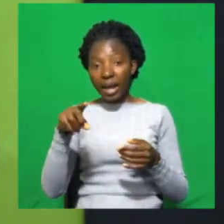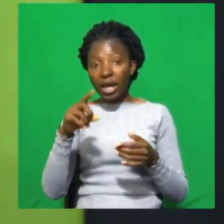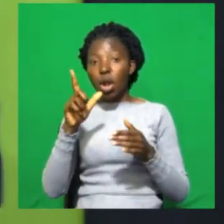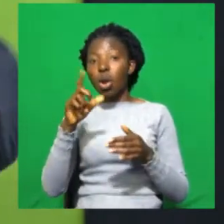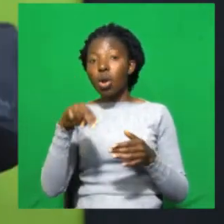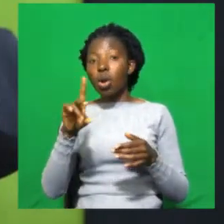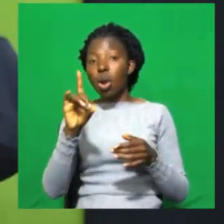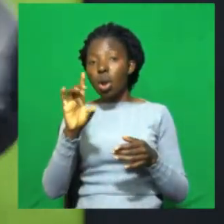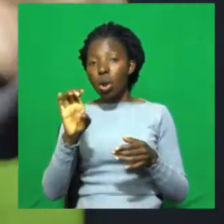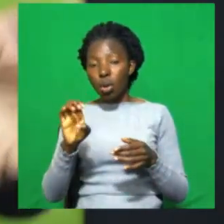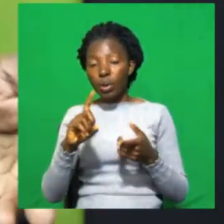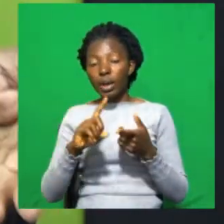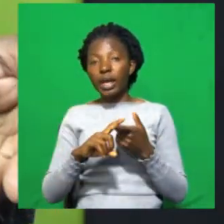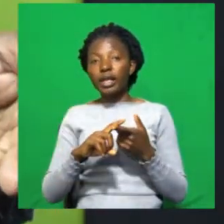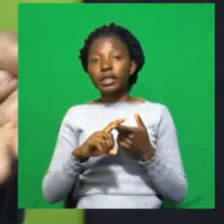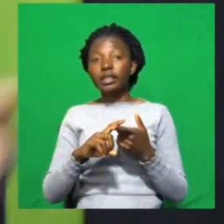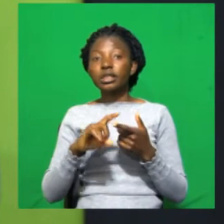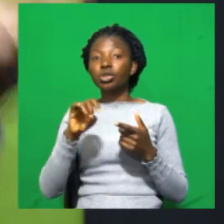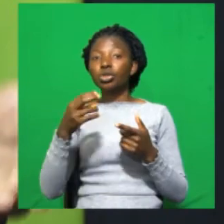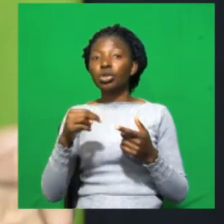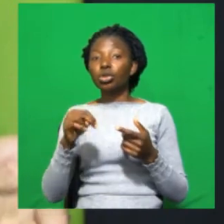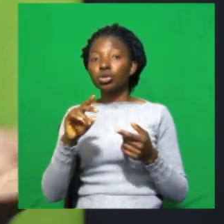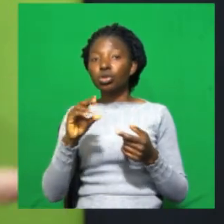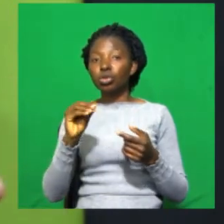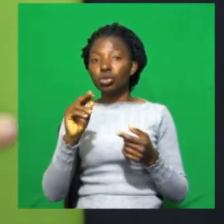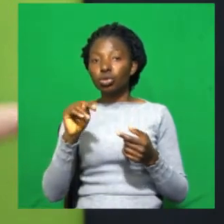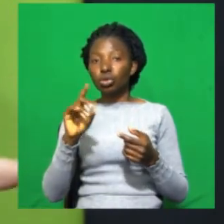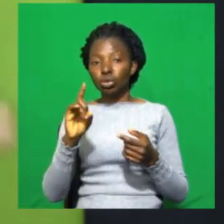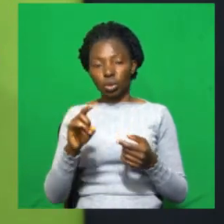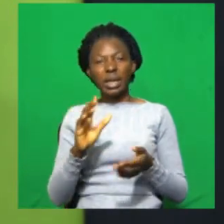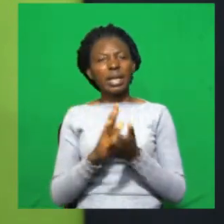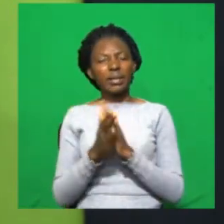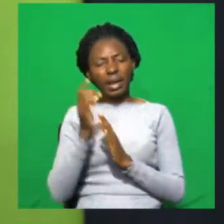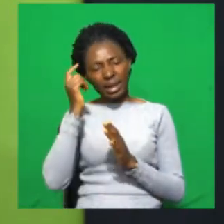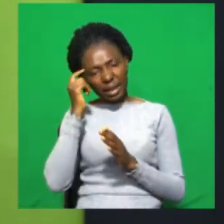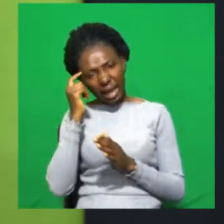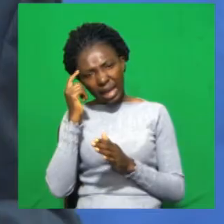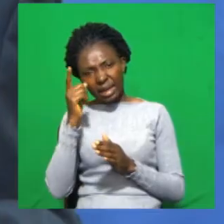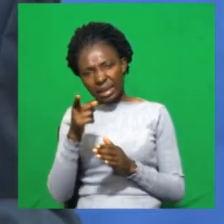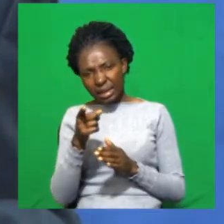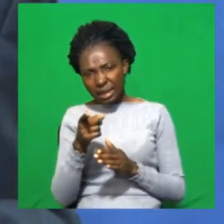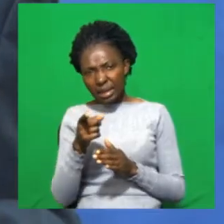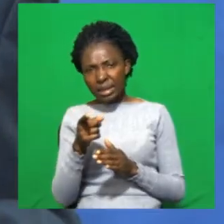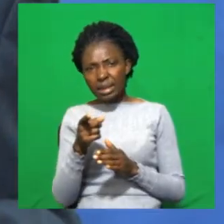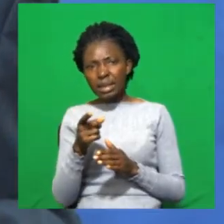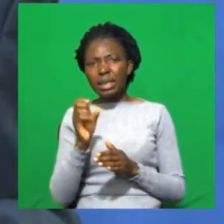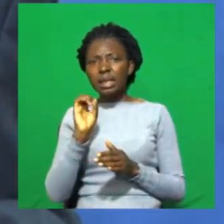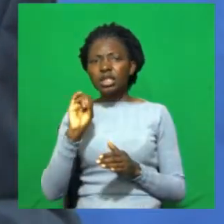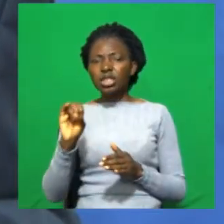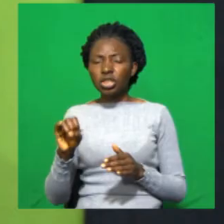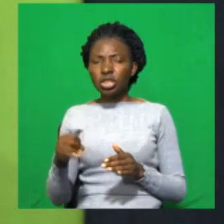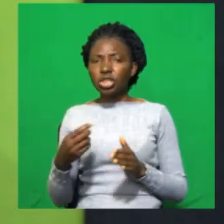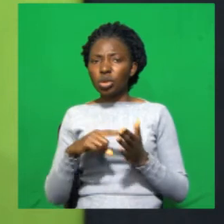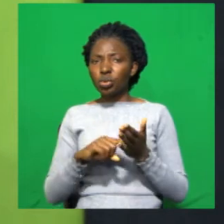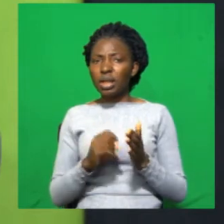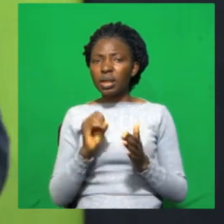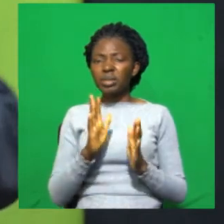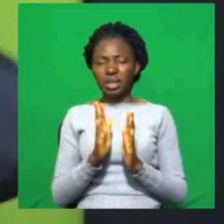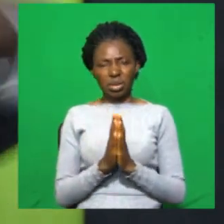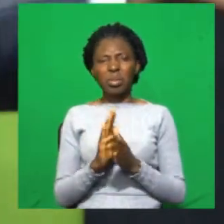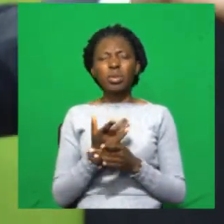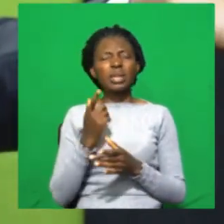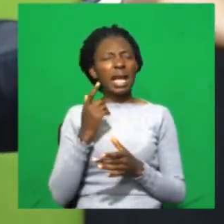naRuku naJoni toenda kusvika unopera Bhaibheri, hazvichabatsira kuti tirambe tichifunga temberi yekuJerusarema. Because iye Jesu pachake akatosiya aiti